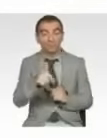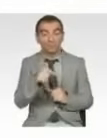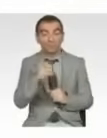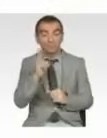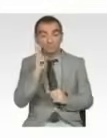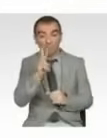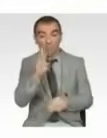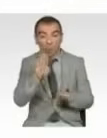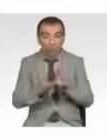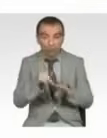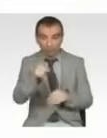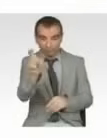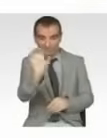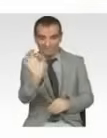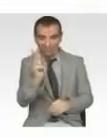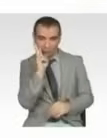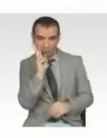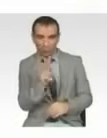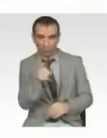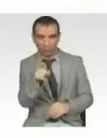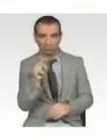ölçülerde koyalım içine.